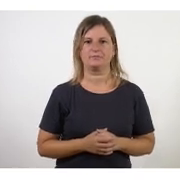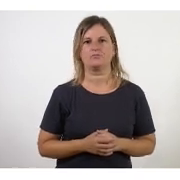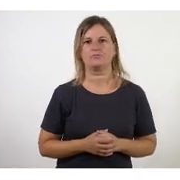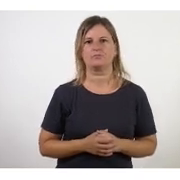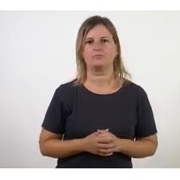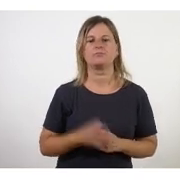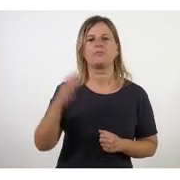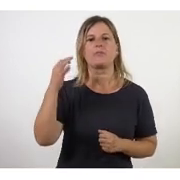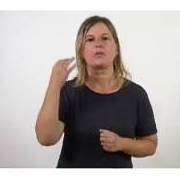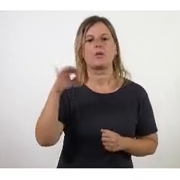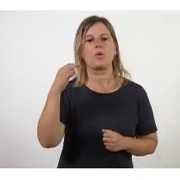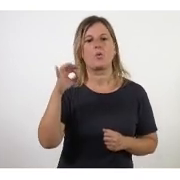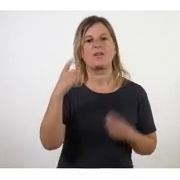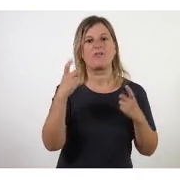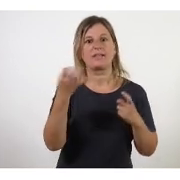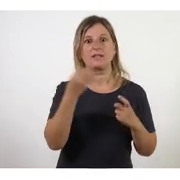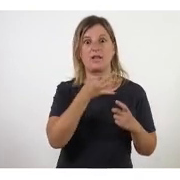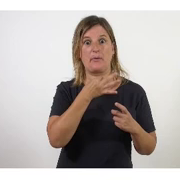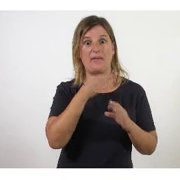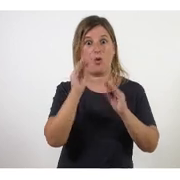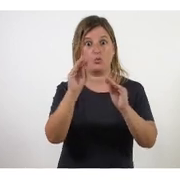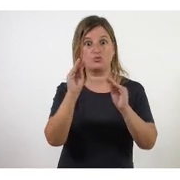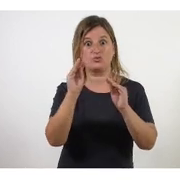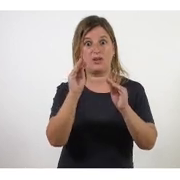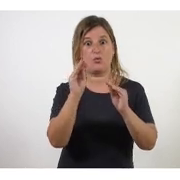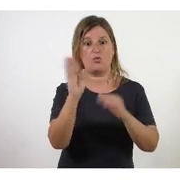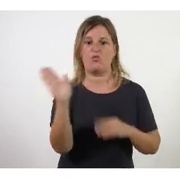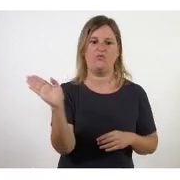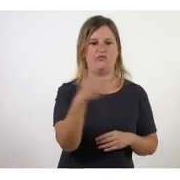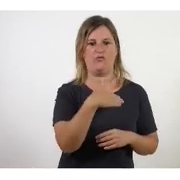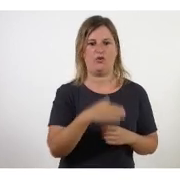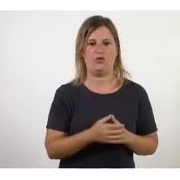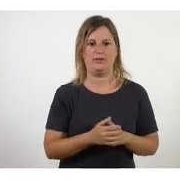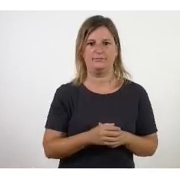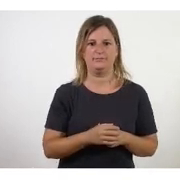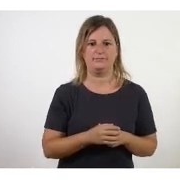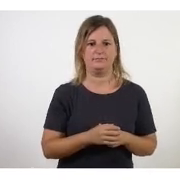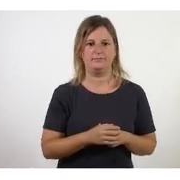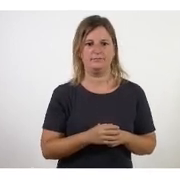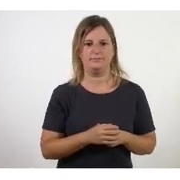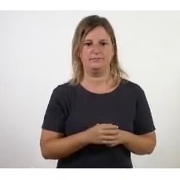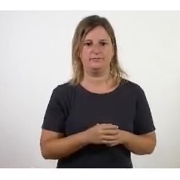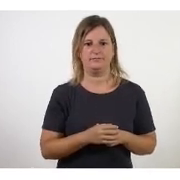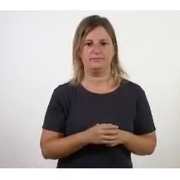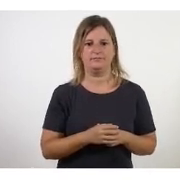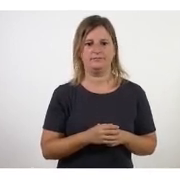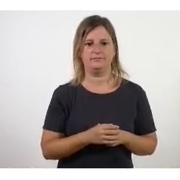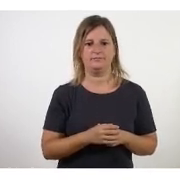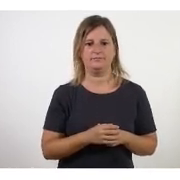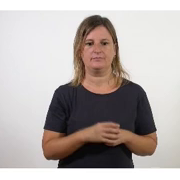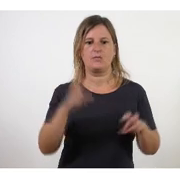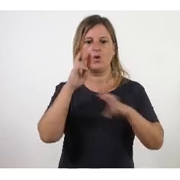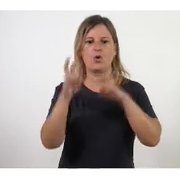aquest vídeo que he col·locat a sobre té el seu propi àudio, llavors haurem d'ajustar-li a l'àudio, aquí